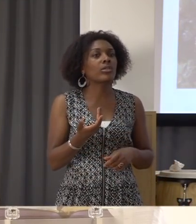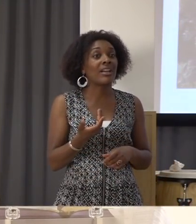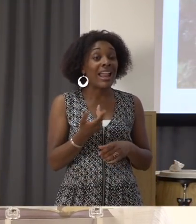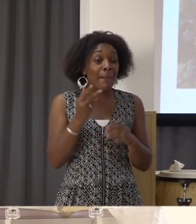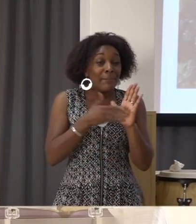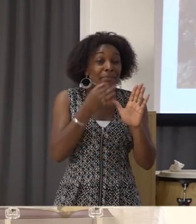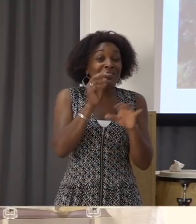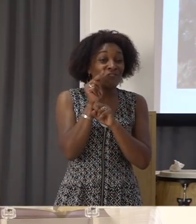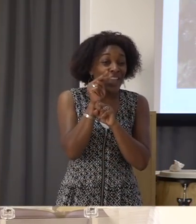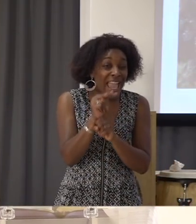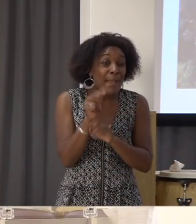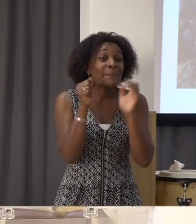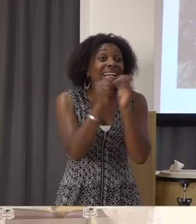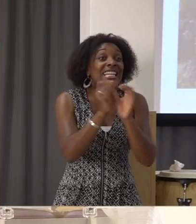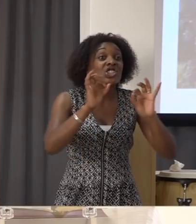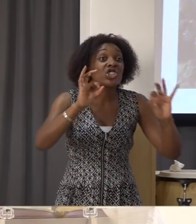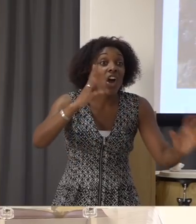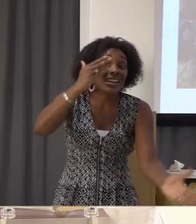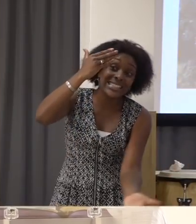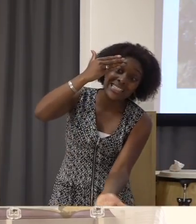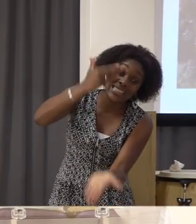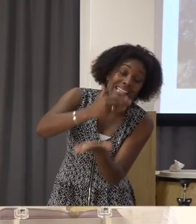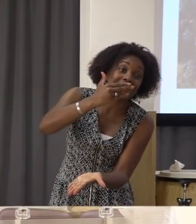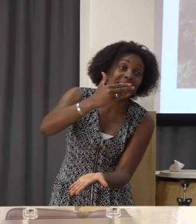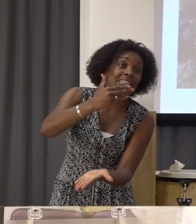Veillez et priez, priez sans cesse.